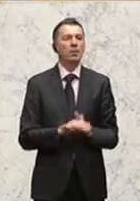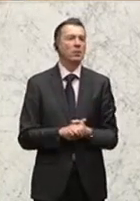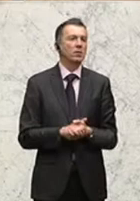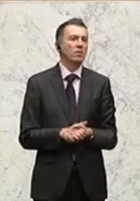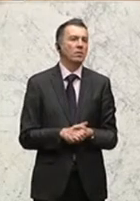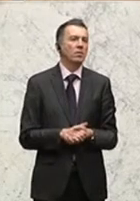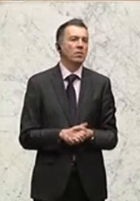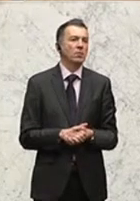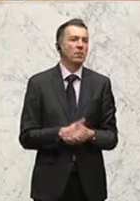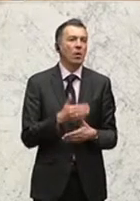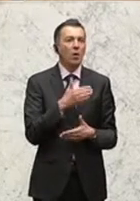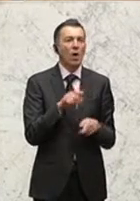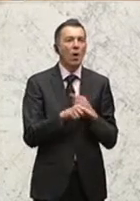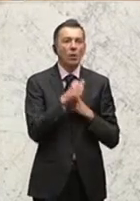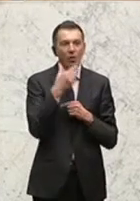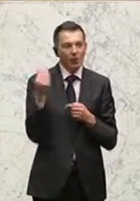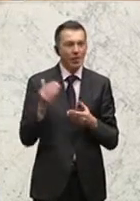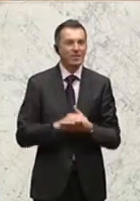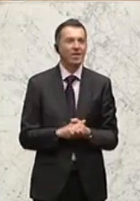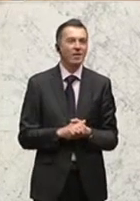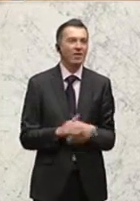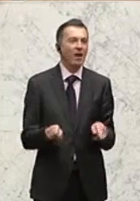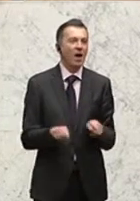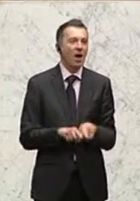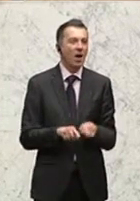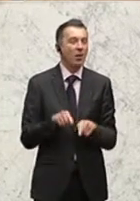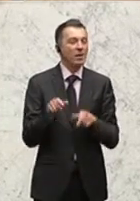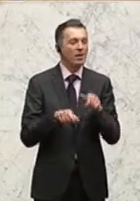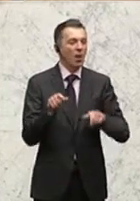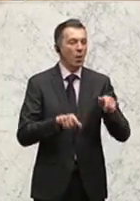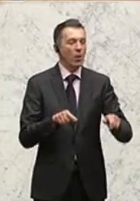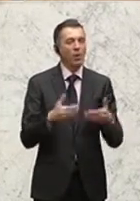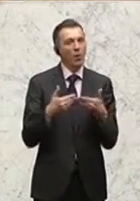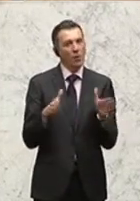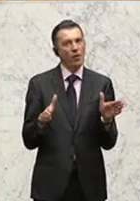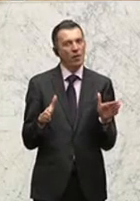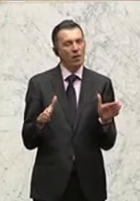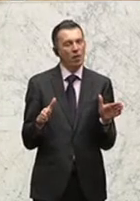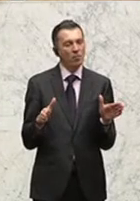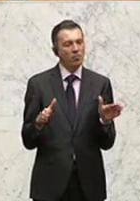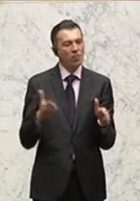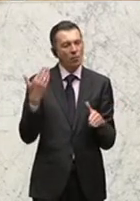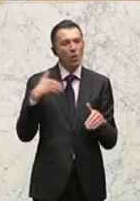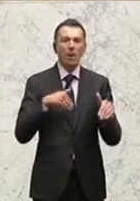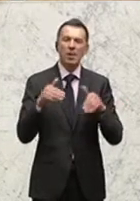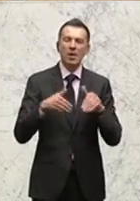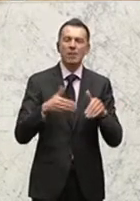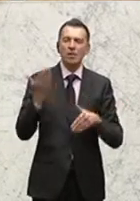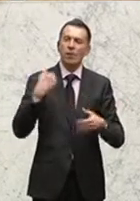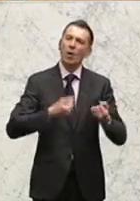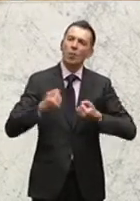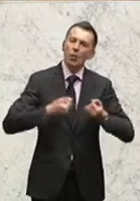kann. Aber eines darf man natürlich auch nicht vergessen, dass auch diese Leute, die so in der Öffentlichkeit stehen, ehemalige Minister, ehemalige